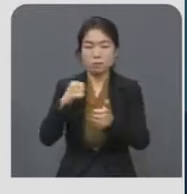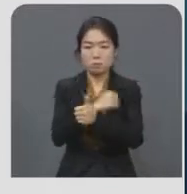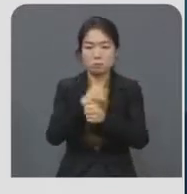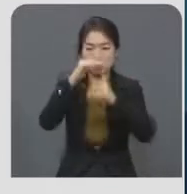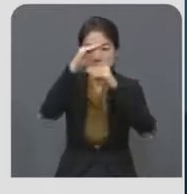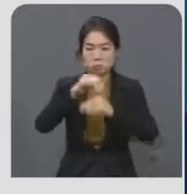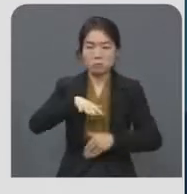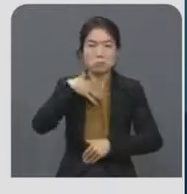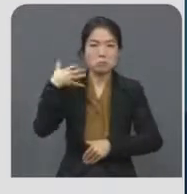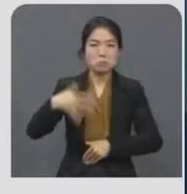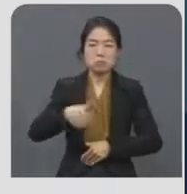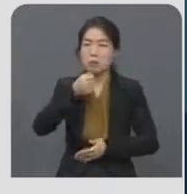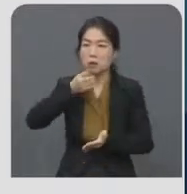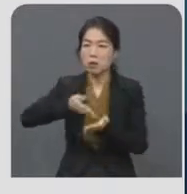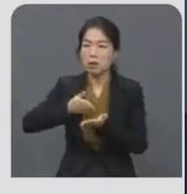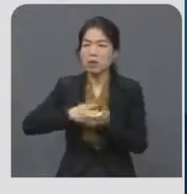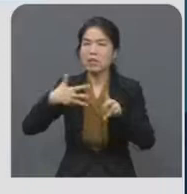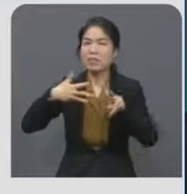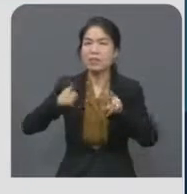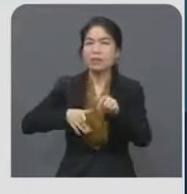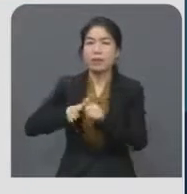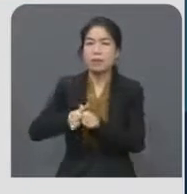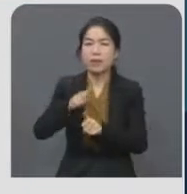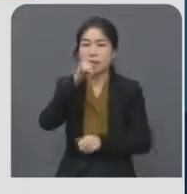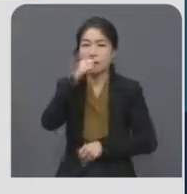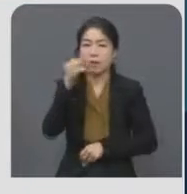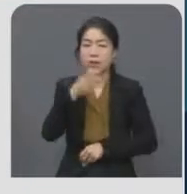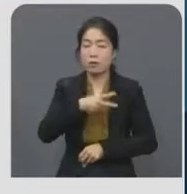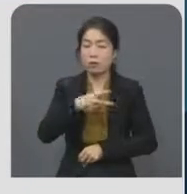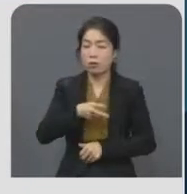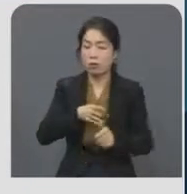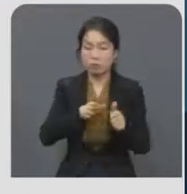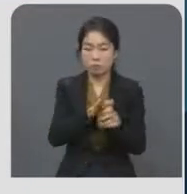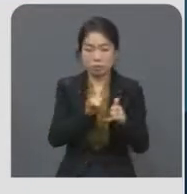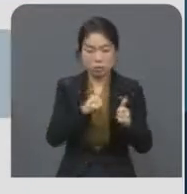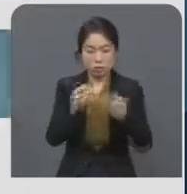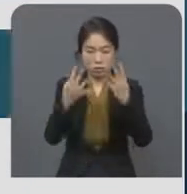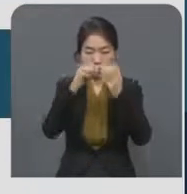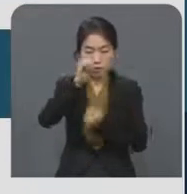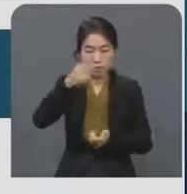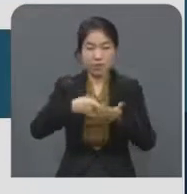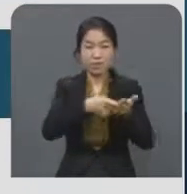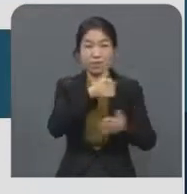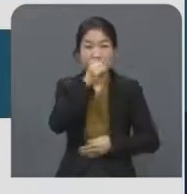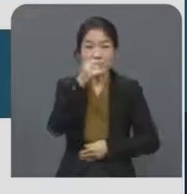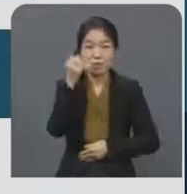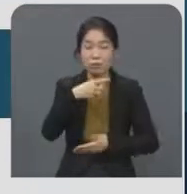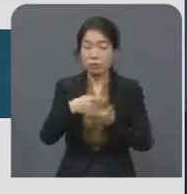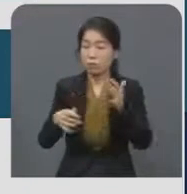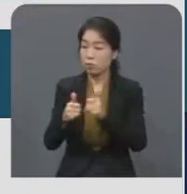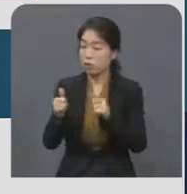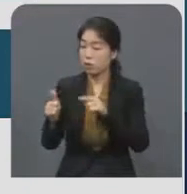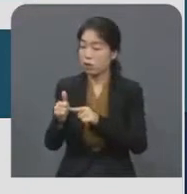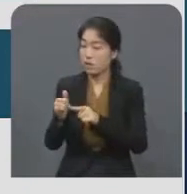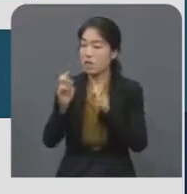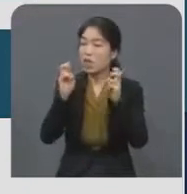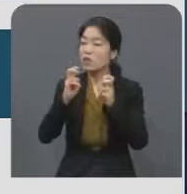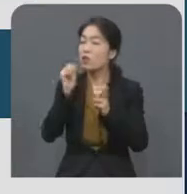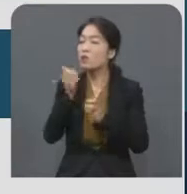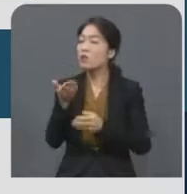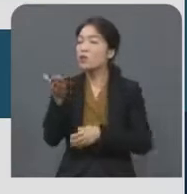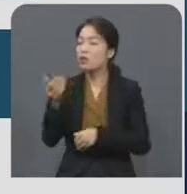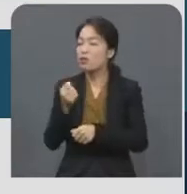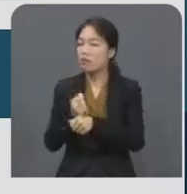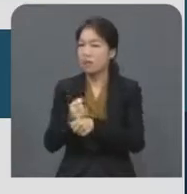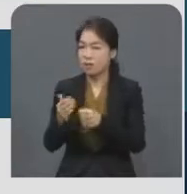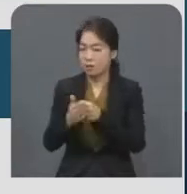언론에 인터뷰하는 등 2차 가해를 가한 점, 가해자에게 구속영장이 청구된 점, 또 피해자에게 취업알선을